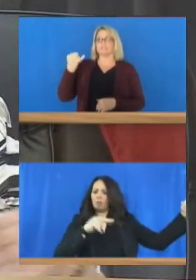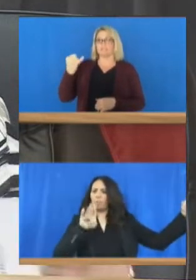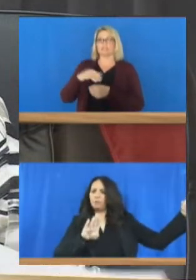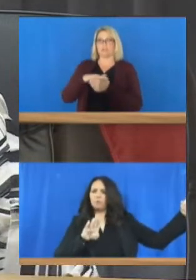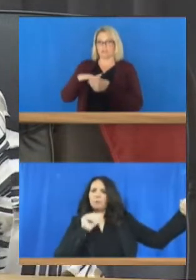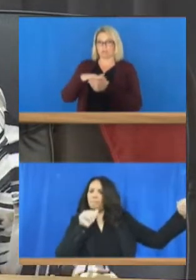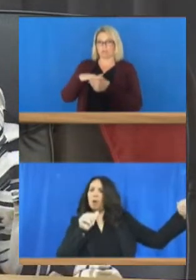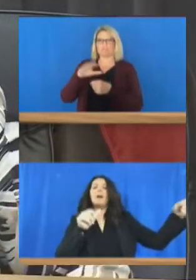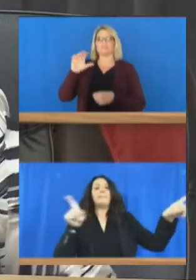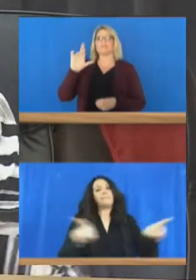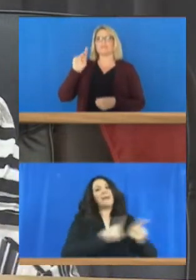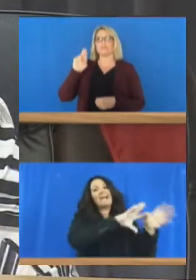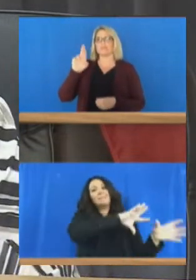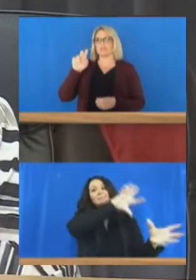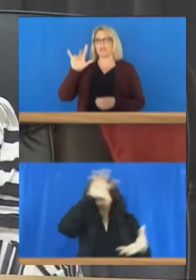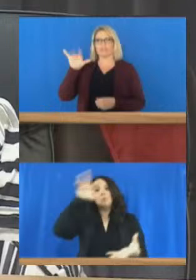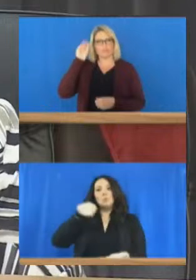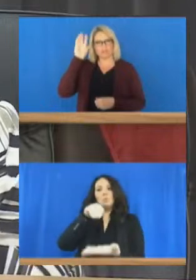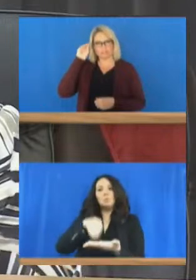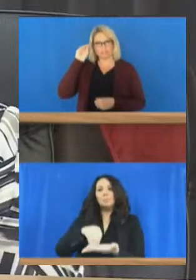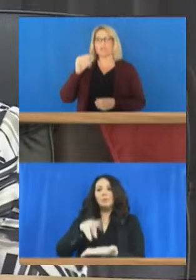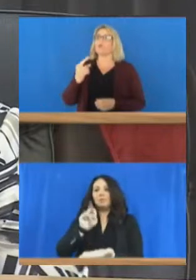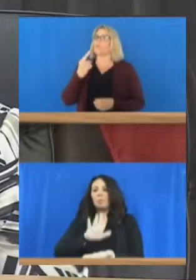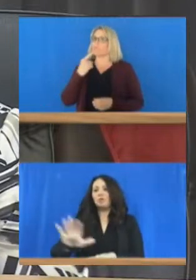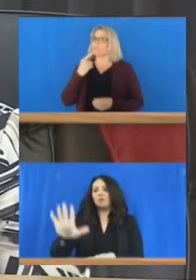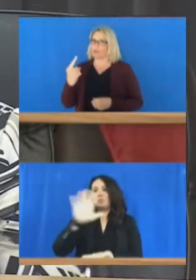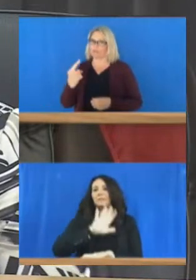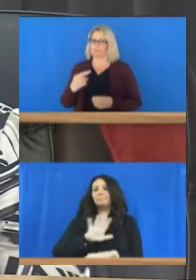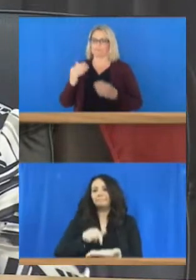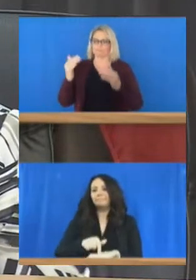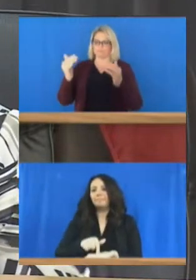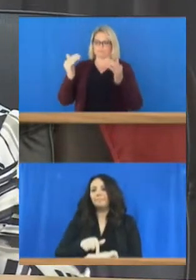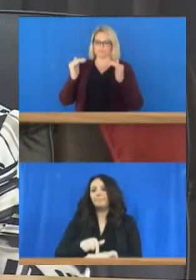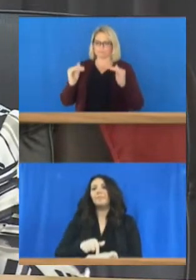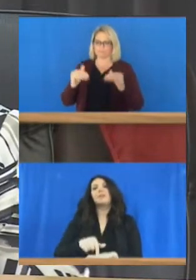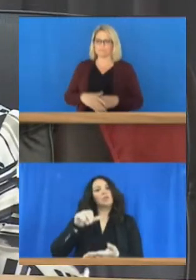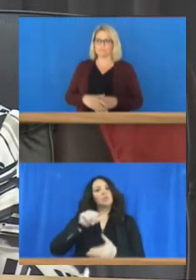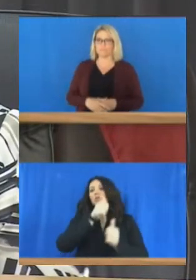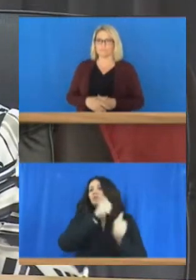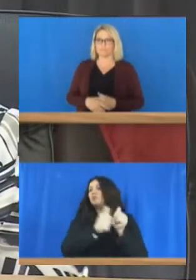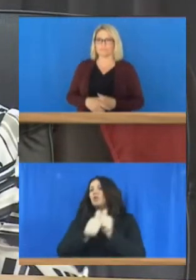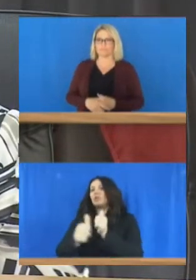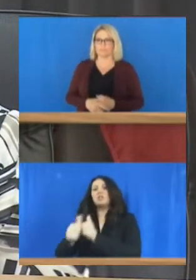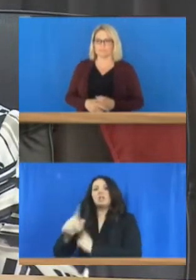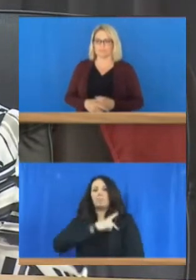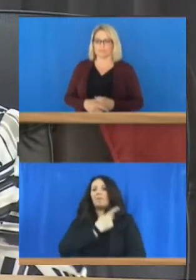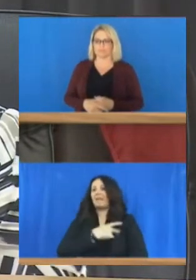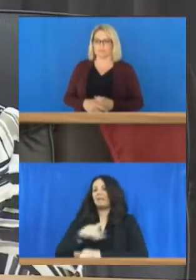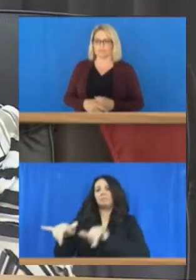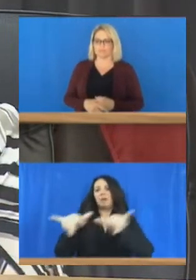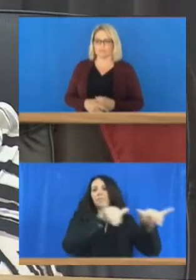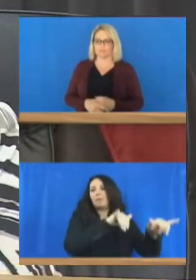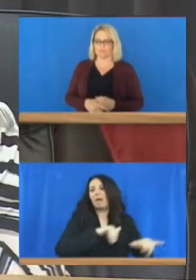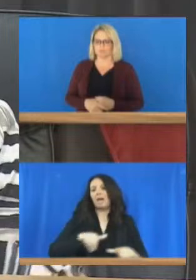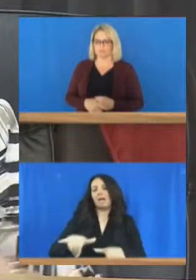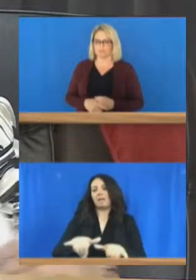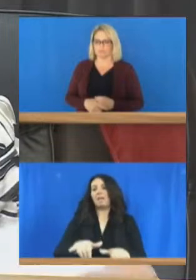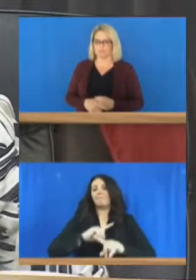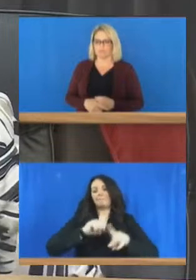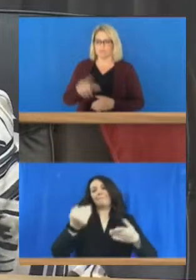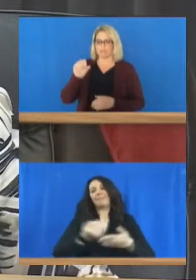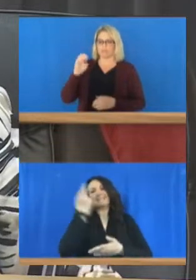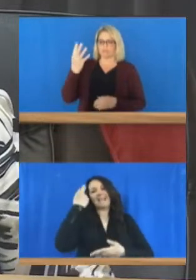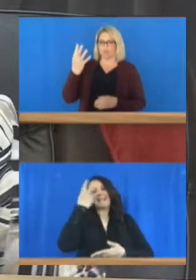acadienne. Comme je l'ai mentionné, un certain nombre de ces cas sont des citoyens du Nouveau-Brunswick qui ne sont pas dans la province à l'heure